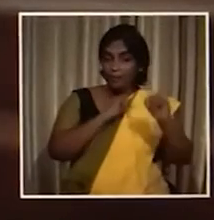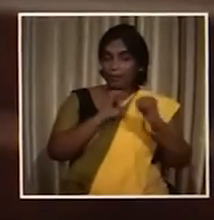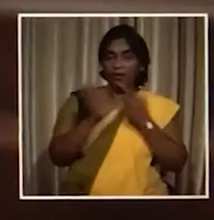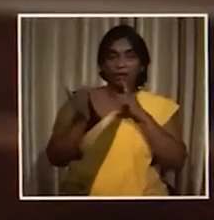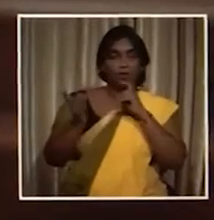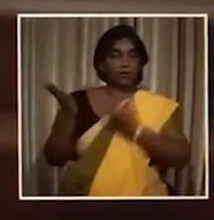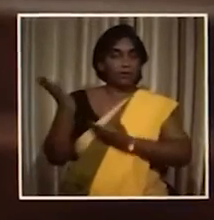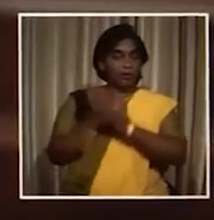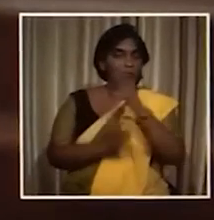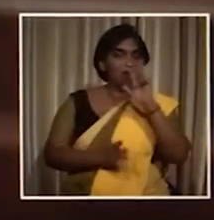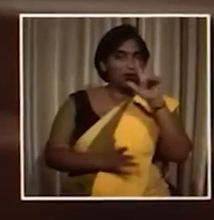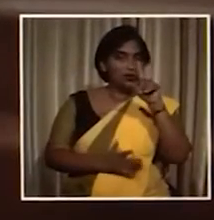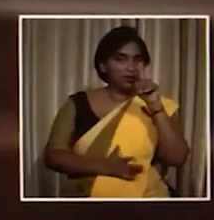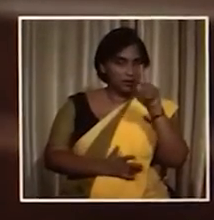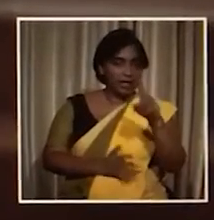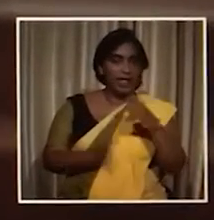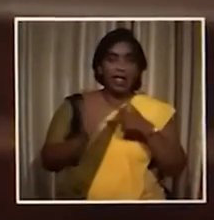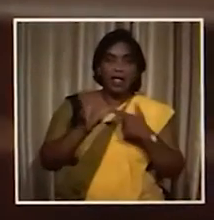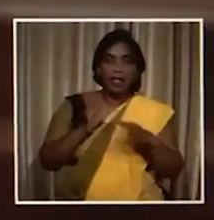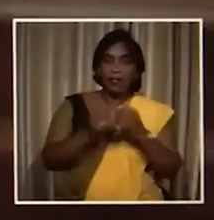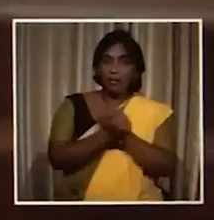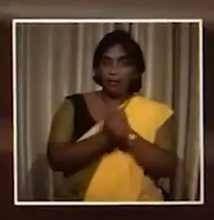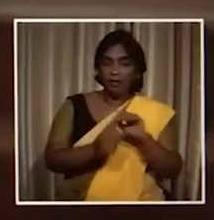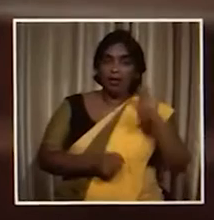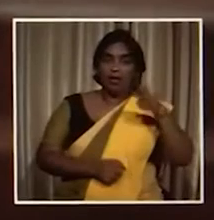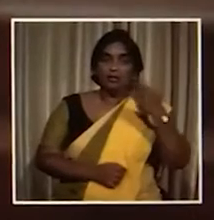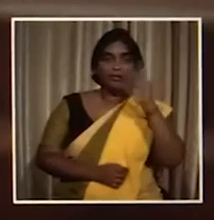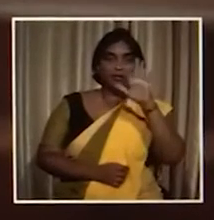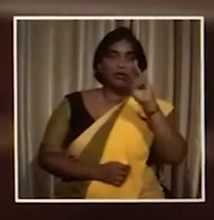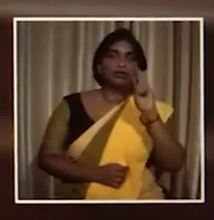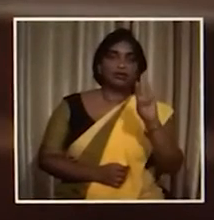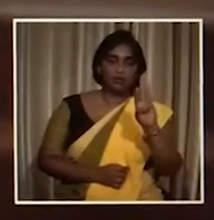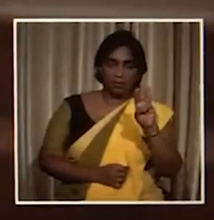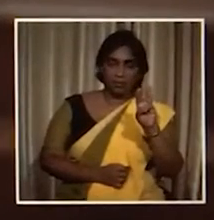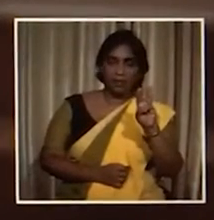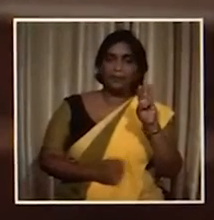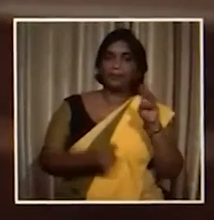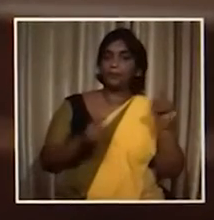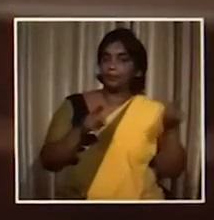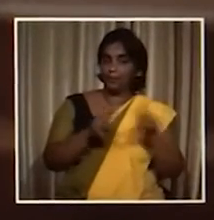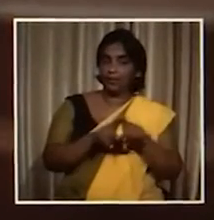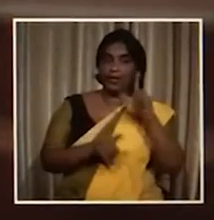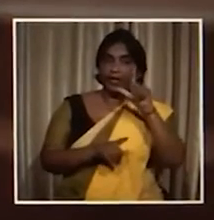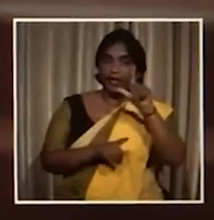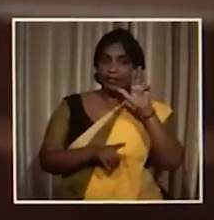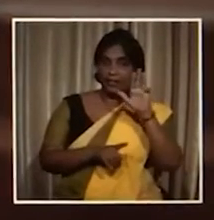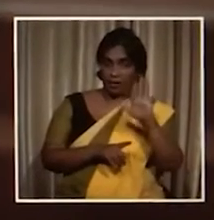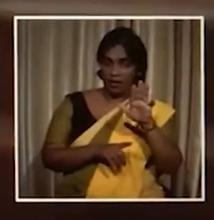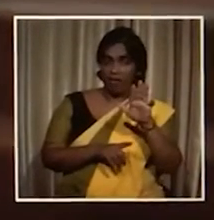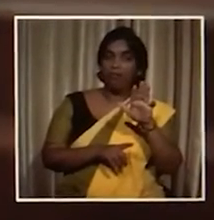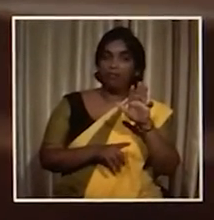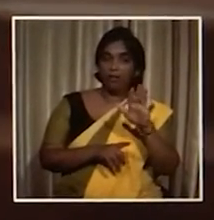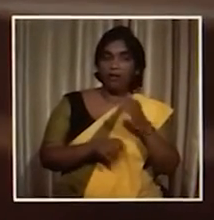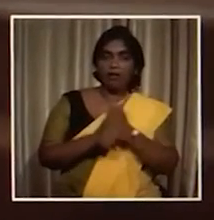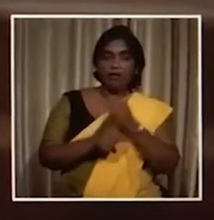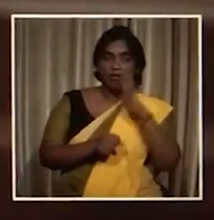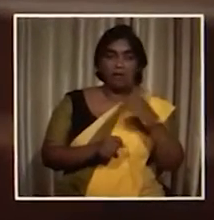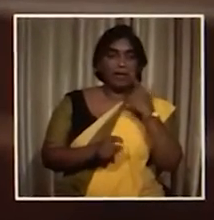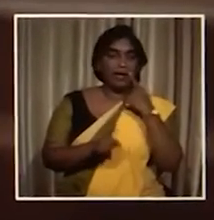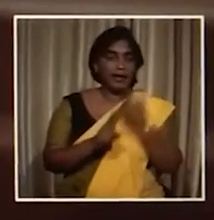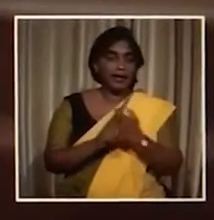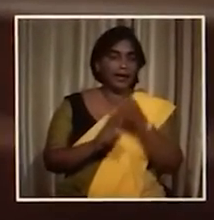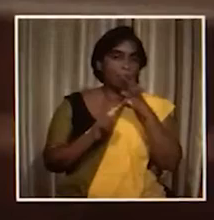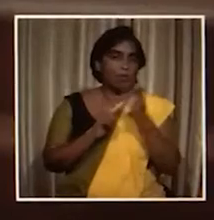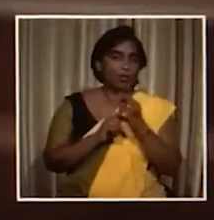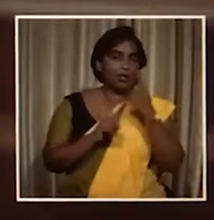81යි. අපමැද නිදහස් කර ප්‍රමාණය 453යි. ඒ වගේම 79කට ගම්පහ මහනුවර කුරුණෑගල